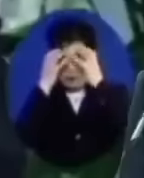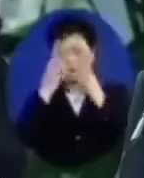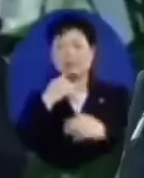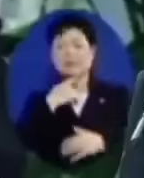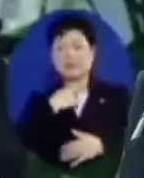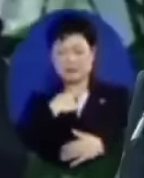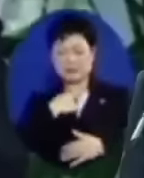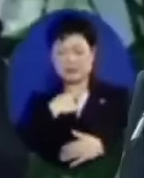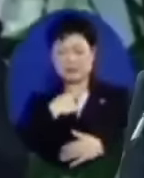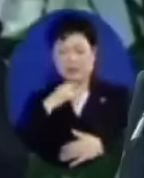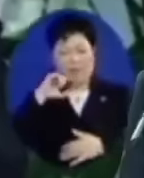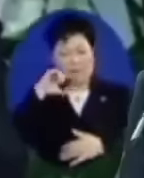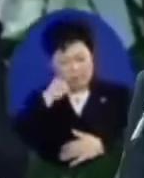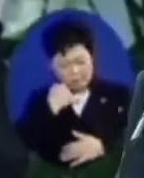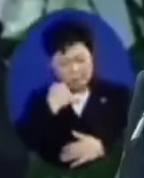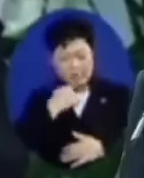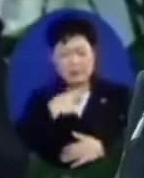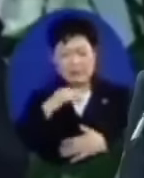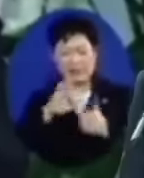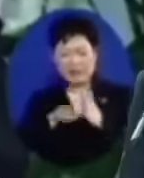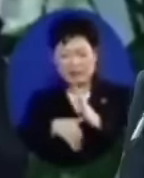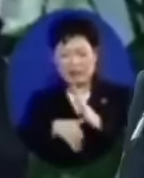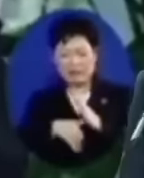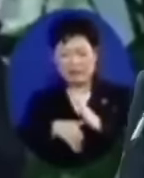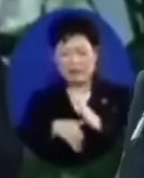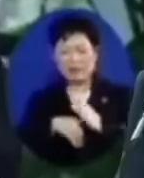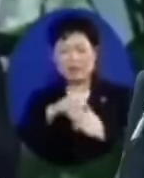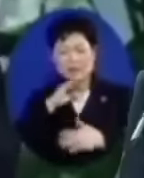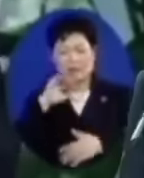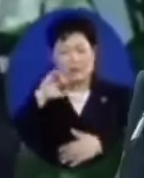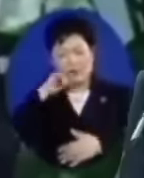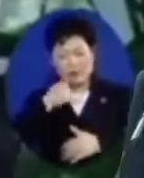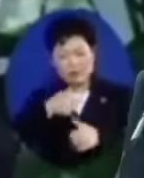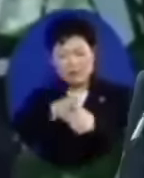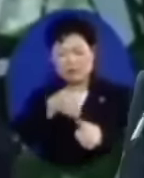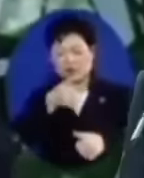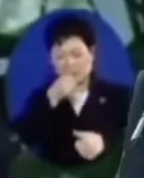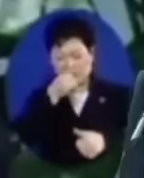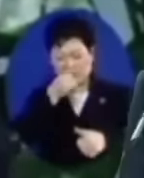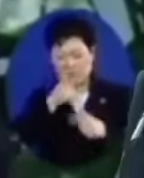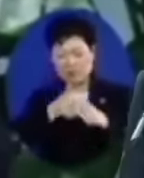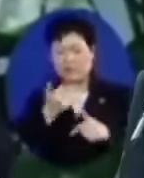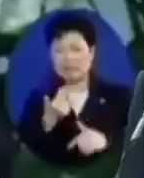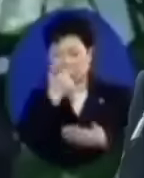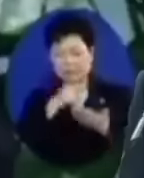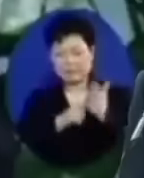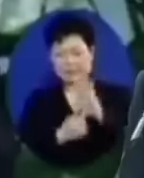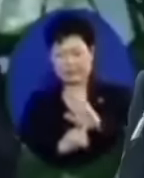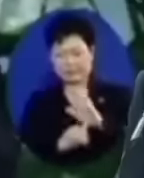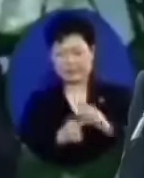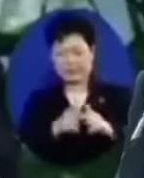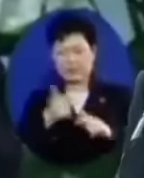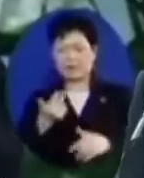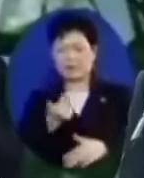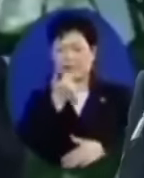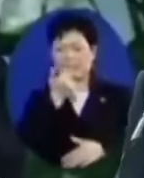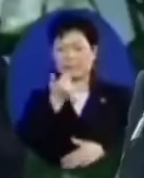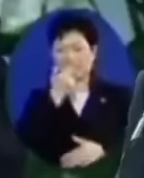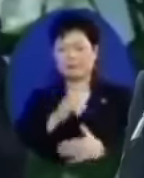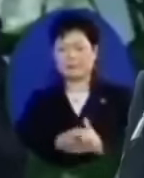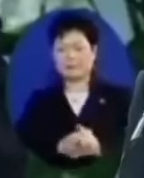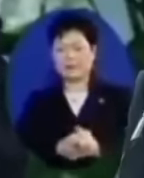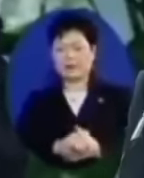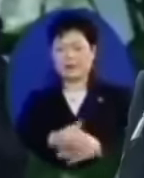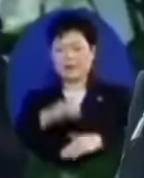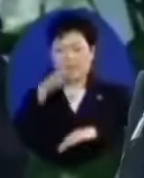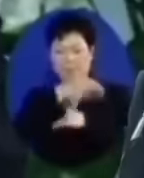당해서 고통을 당할 때 그 고난을 이길 수 있도록 예수의 생명이 우리에게 나타나는 것입니다. 예수의 생명이